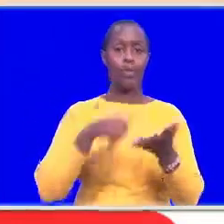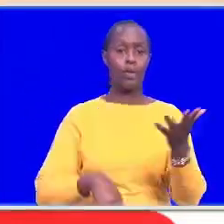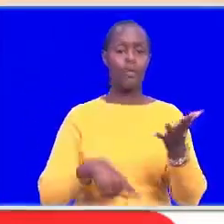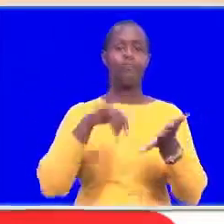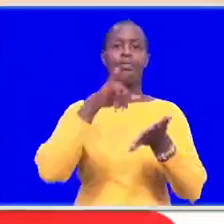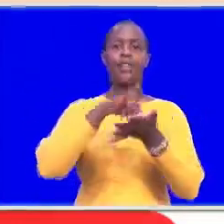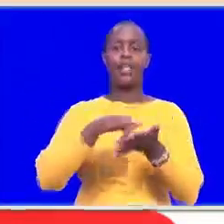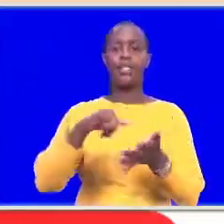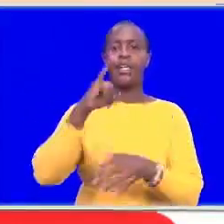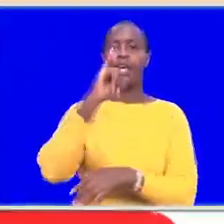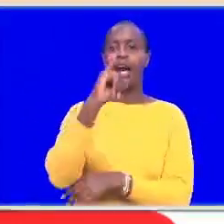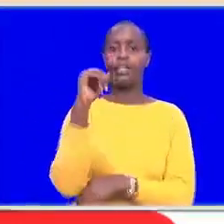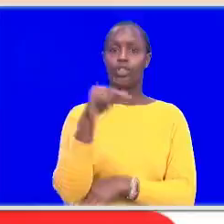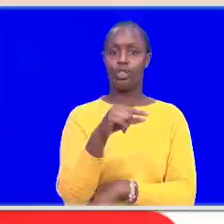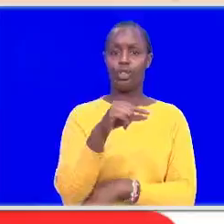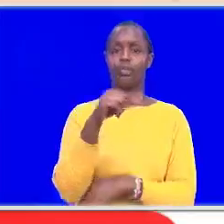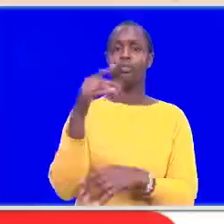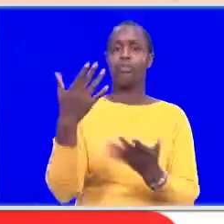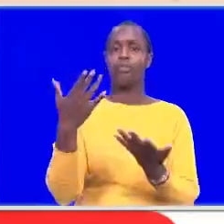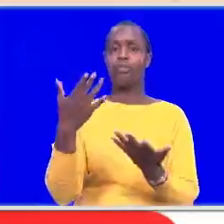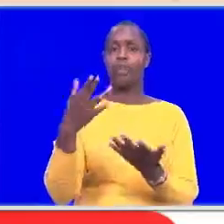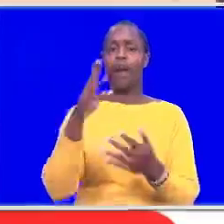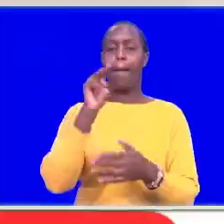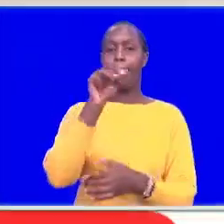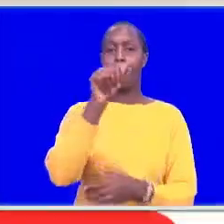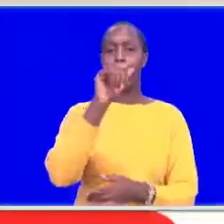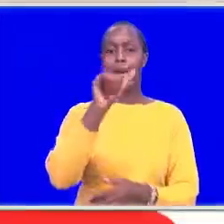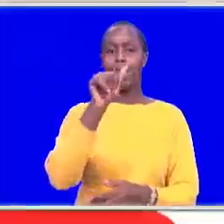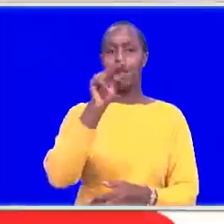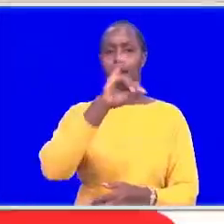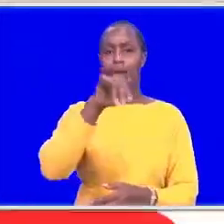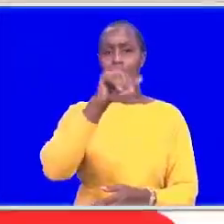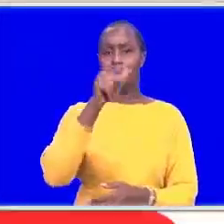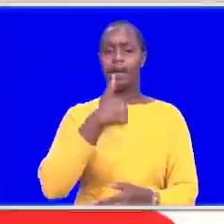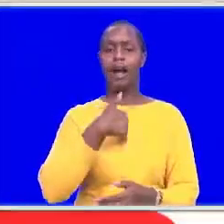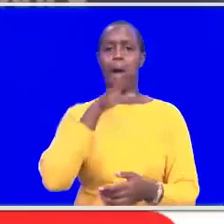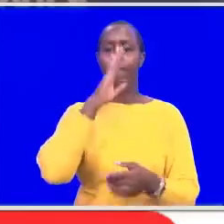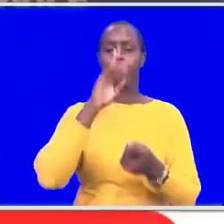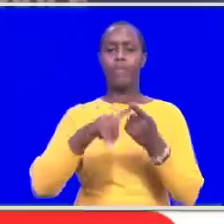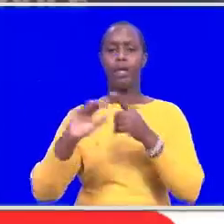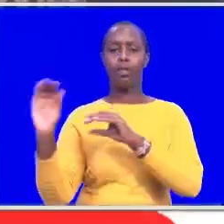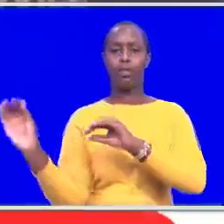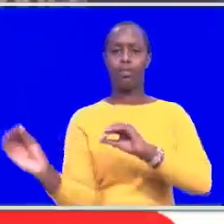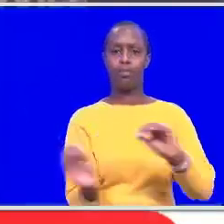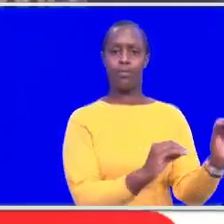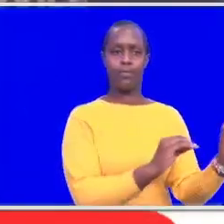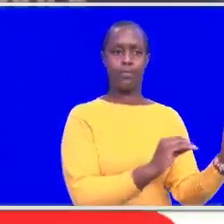kituo cha Mayanja Vitungu amehamishwa haraka iwezekanavyo.